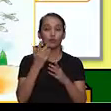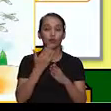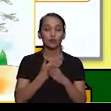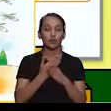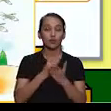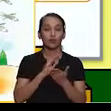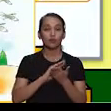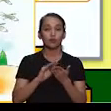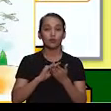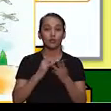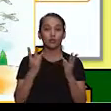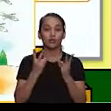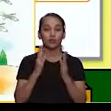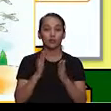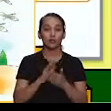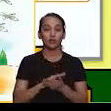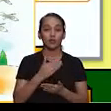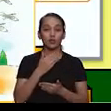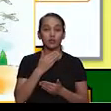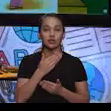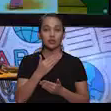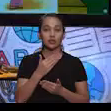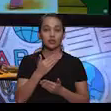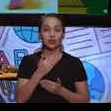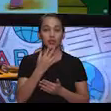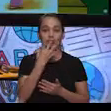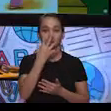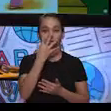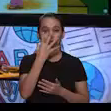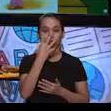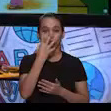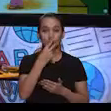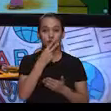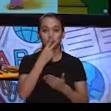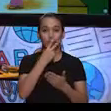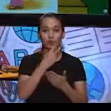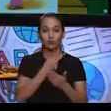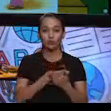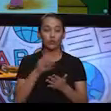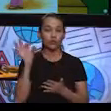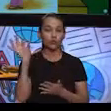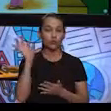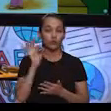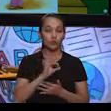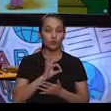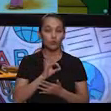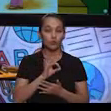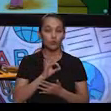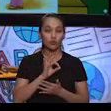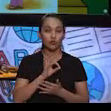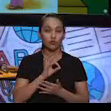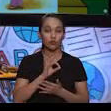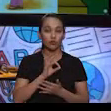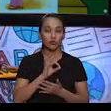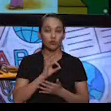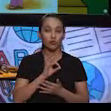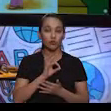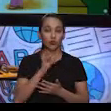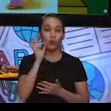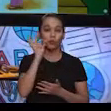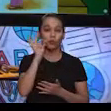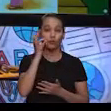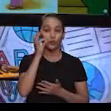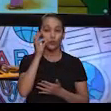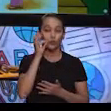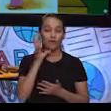kerak. Siz allaqachon rasmlarni ko'rgan zahoti, demak, bu rasmlar kuz